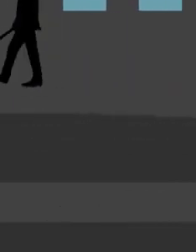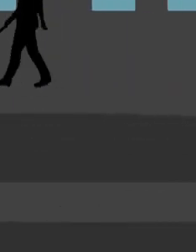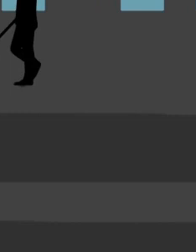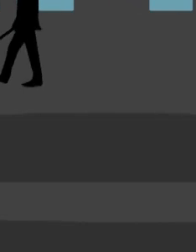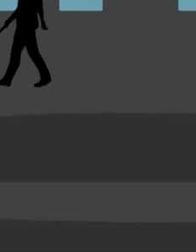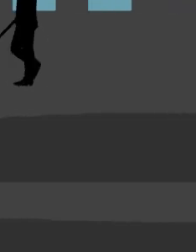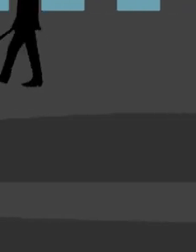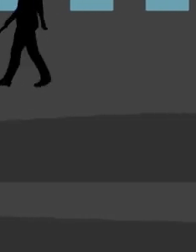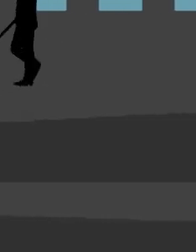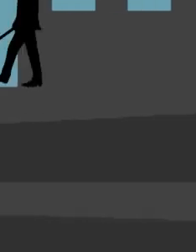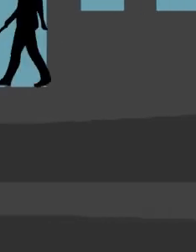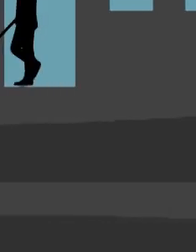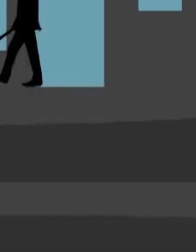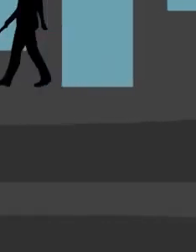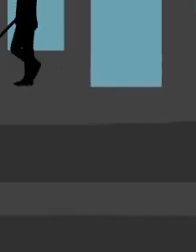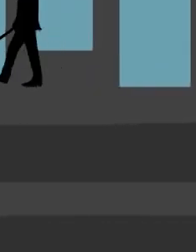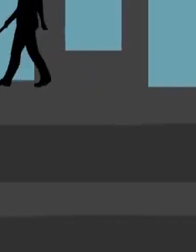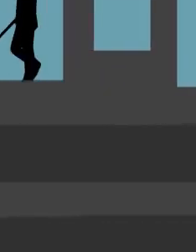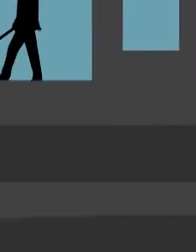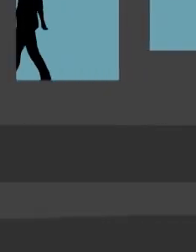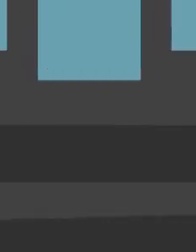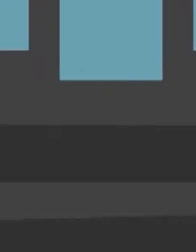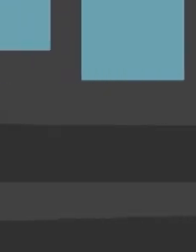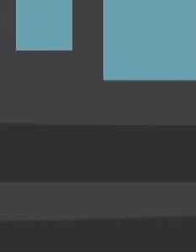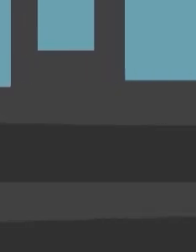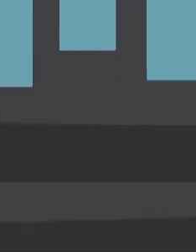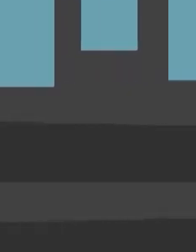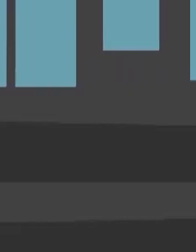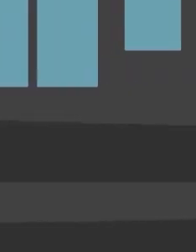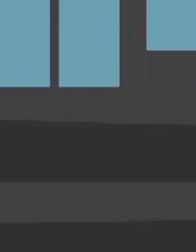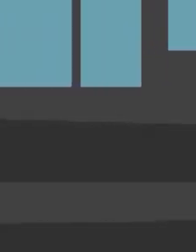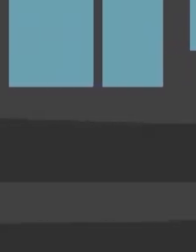I can be what I want to be.